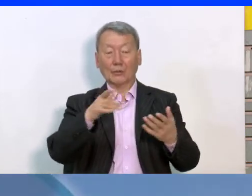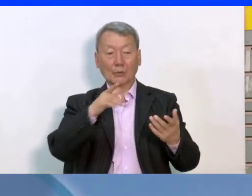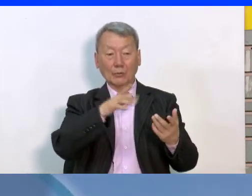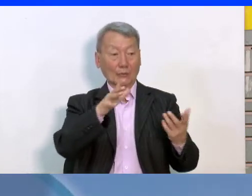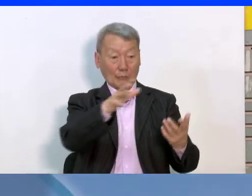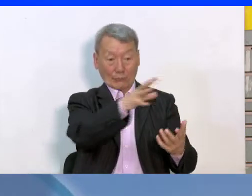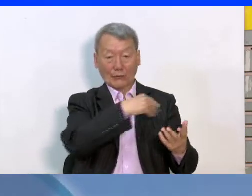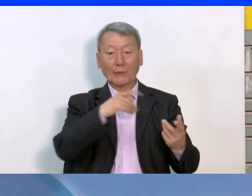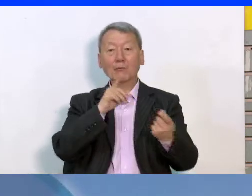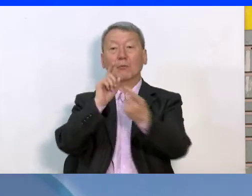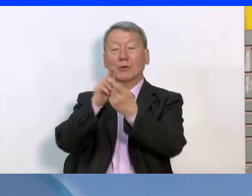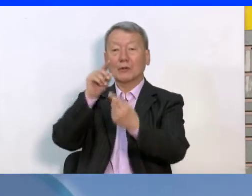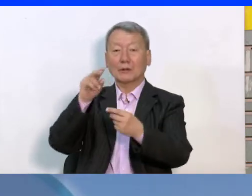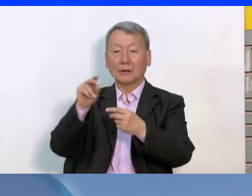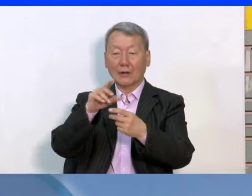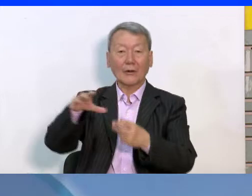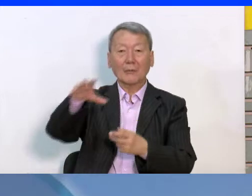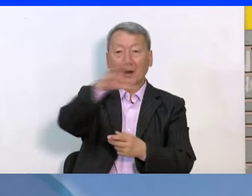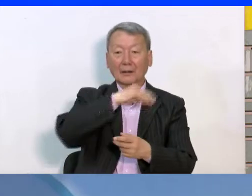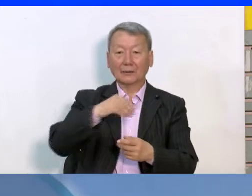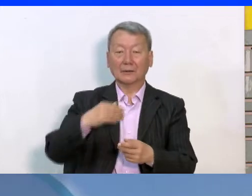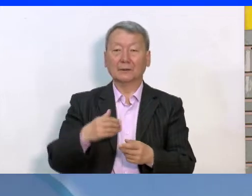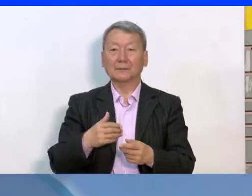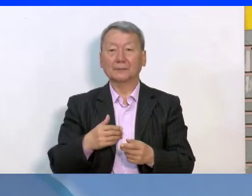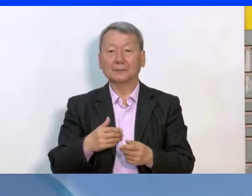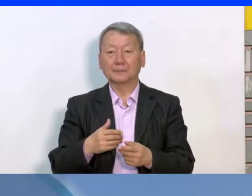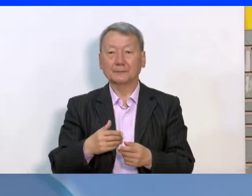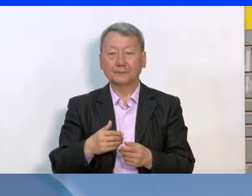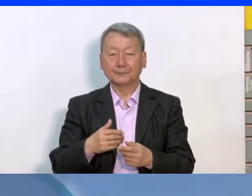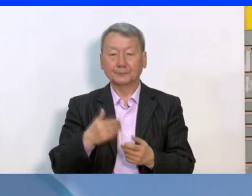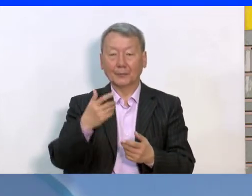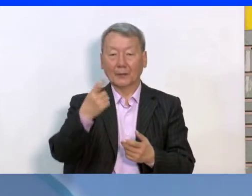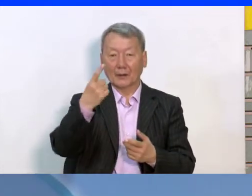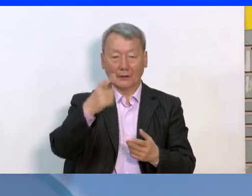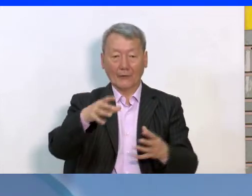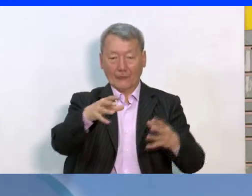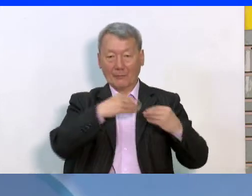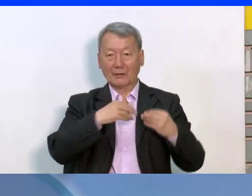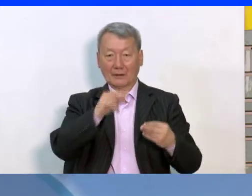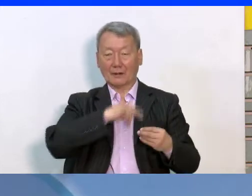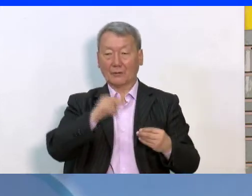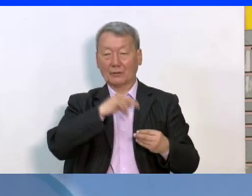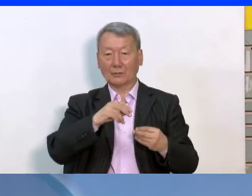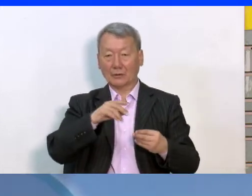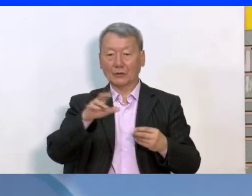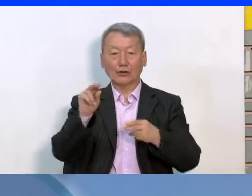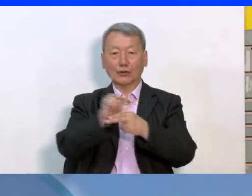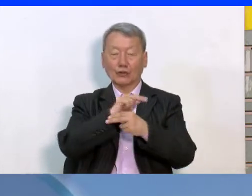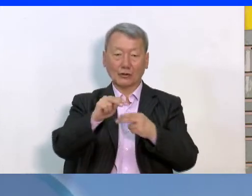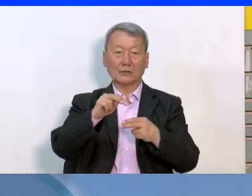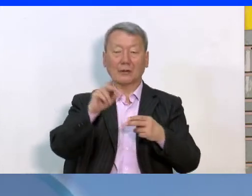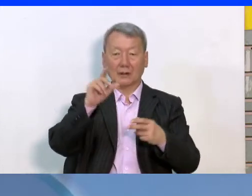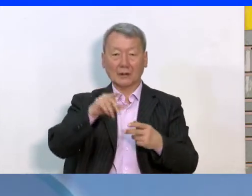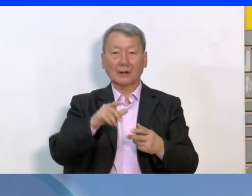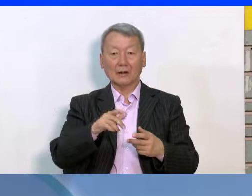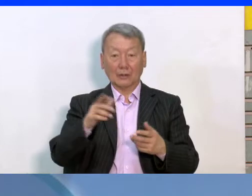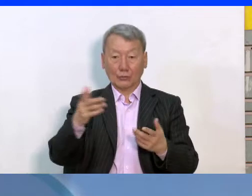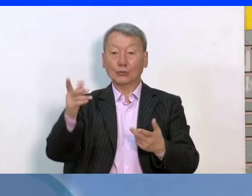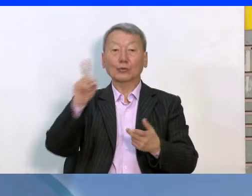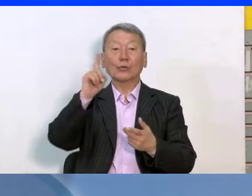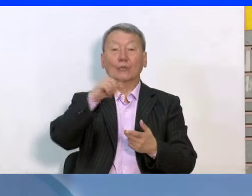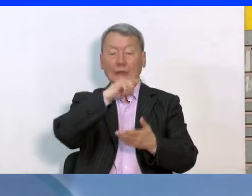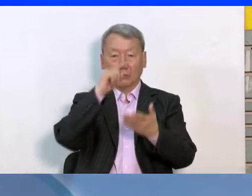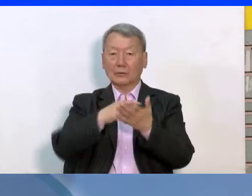күрөшүү бүгүнкү күндө баардыгыбызды мындай бир муштун болуп иштөөгө мындай алып келип койду десек болот